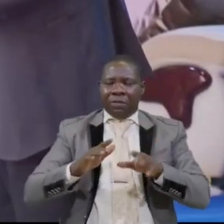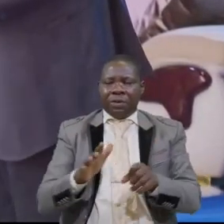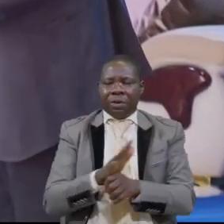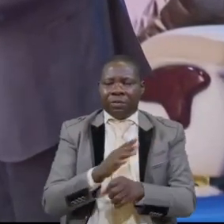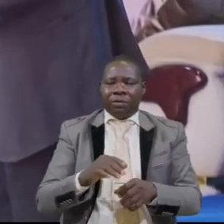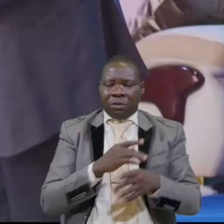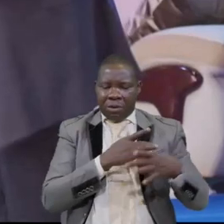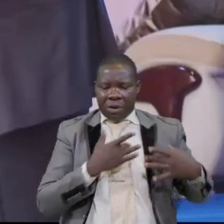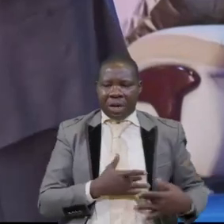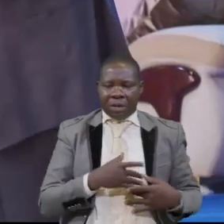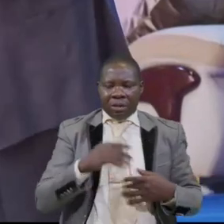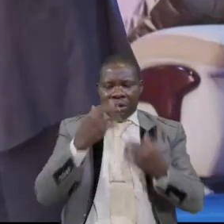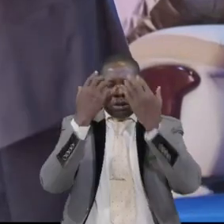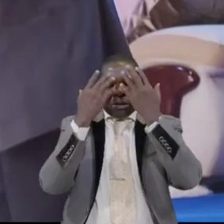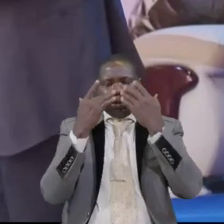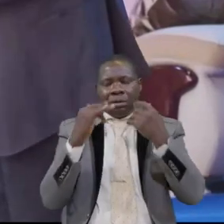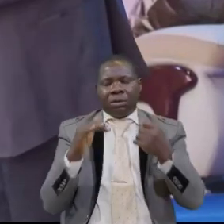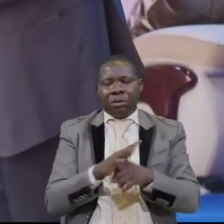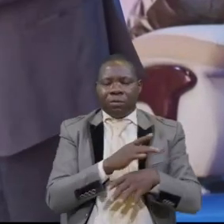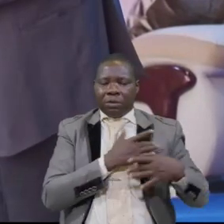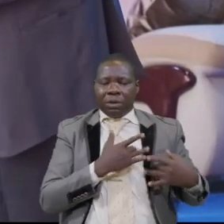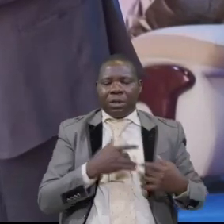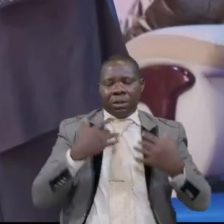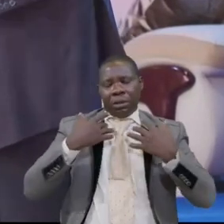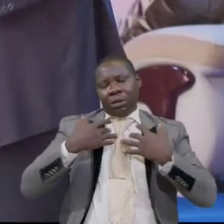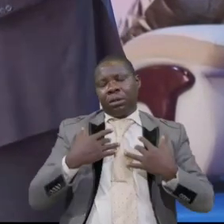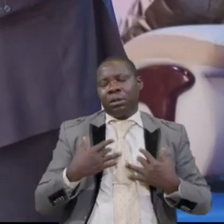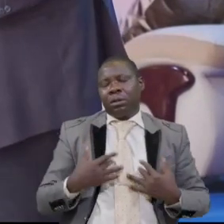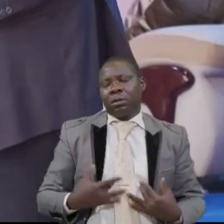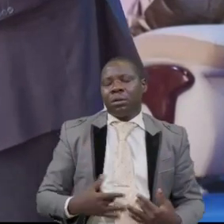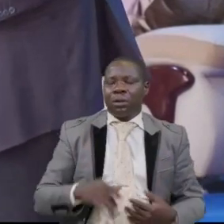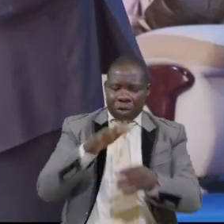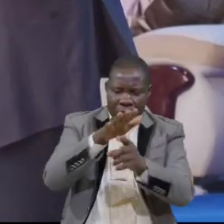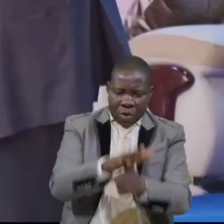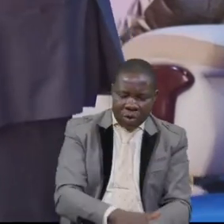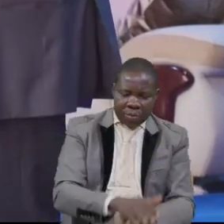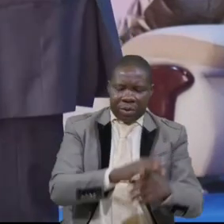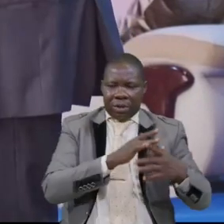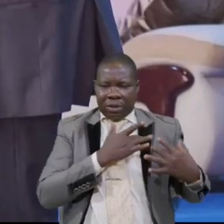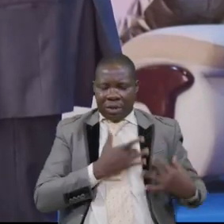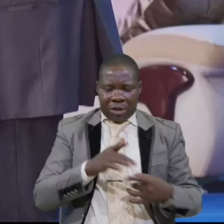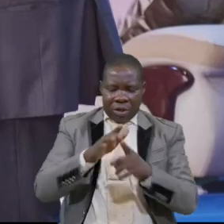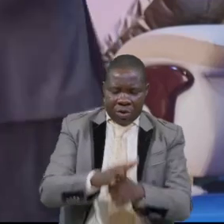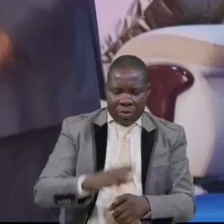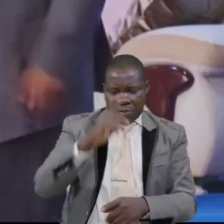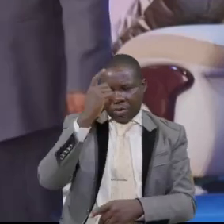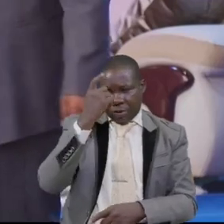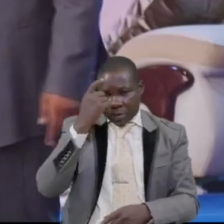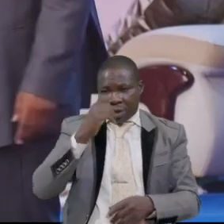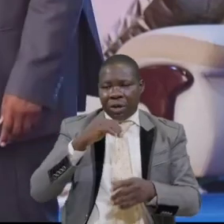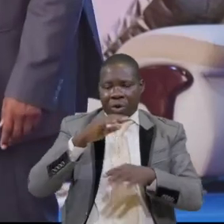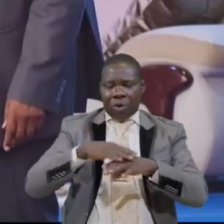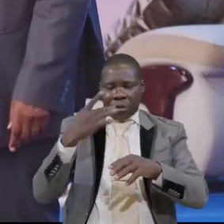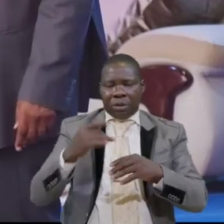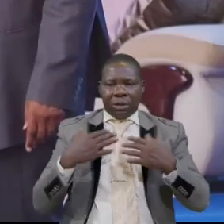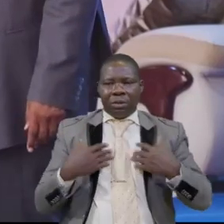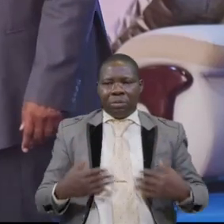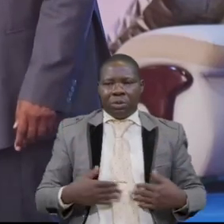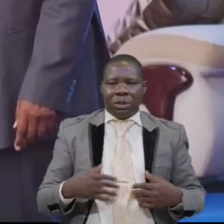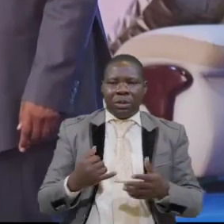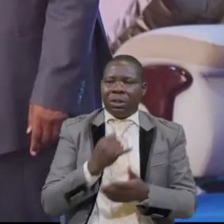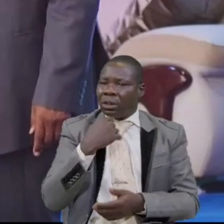cœur attristé et d'un cœur opprimé, d'une pensée opprimée. Sur le corps, on